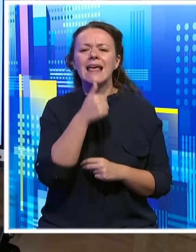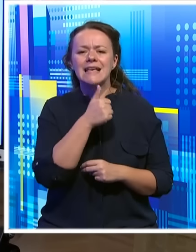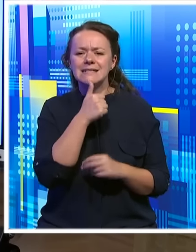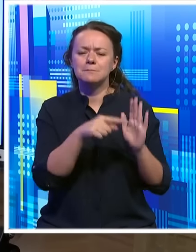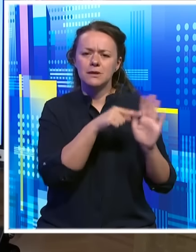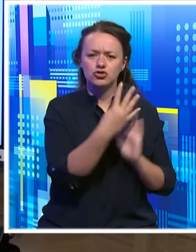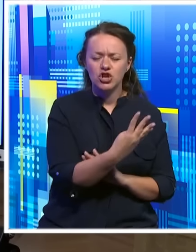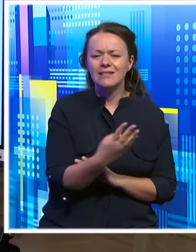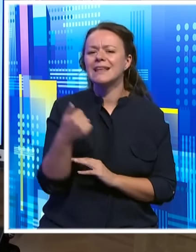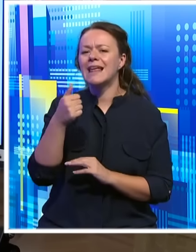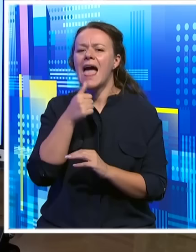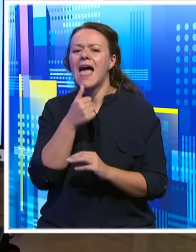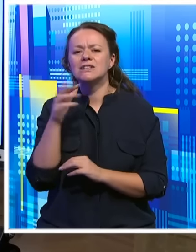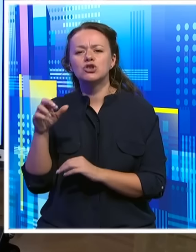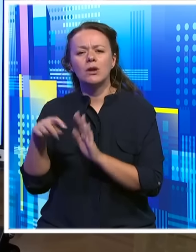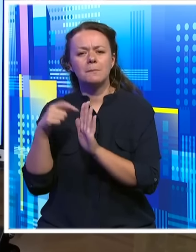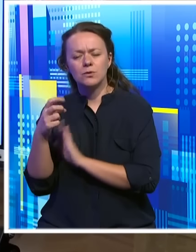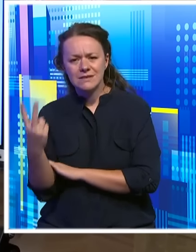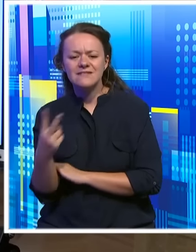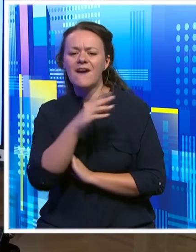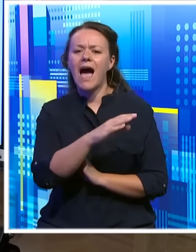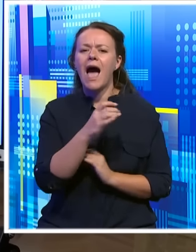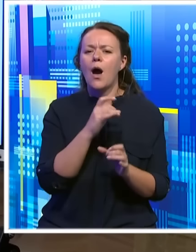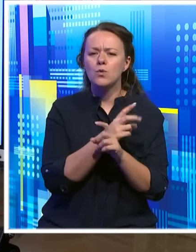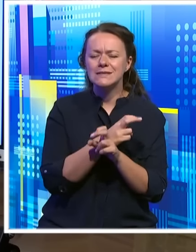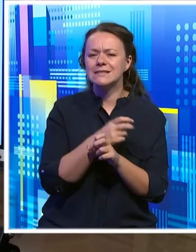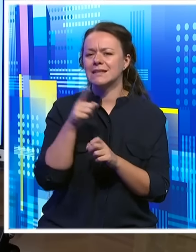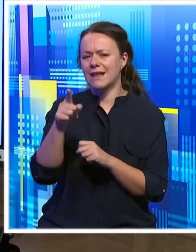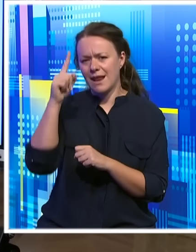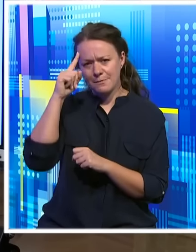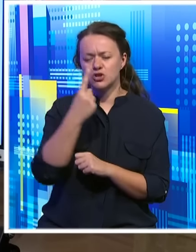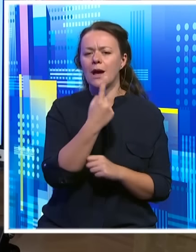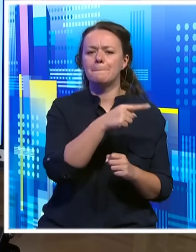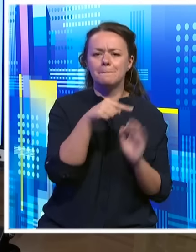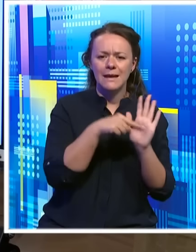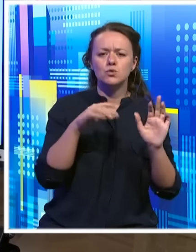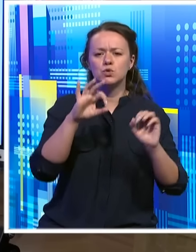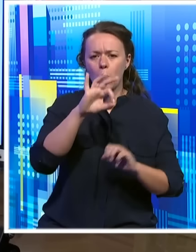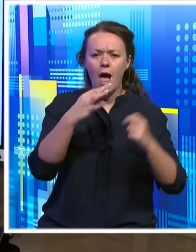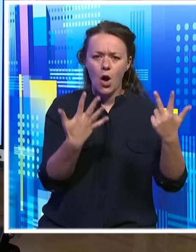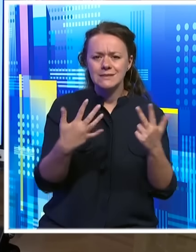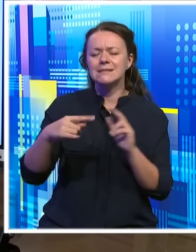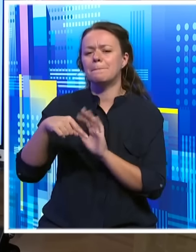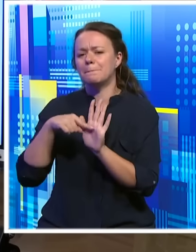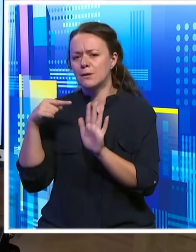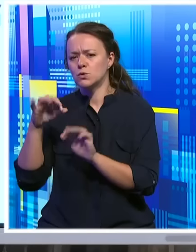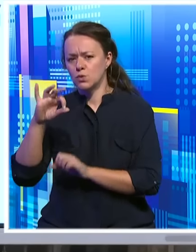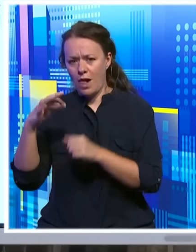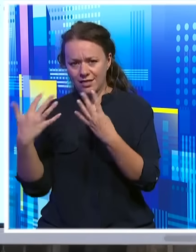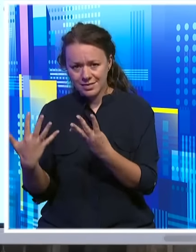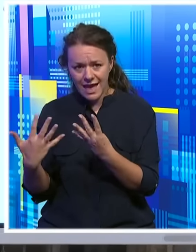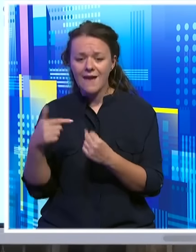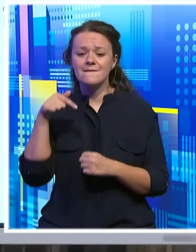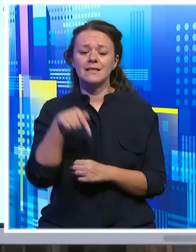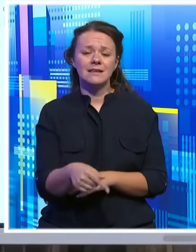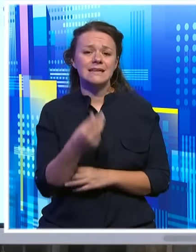Estonija minus 2,4, Austrija i Nemačke na minus 0,8 i minus 0,9, do najvećih Srbije